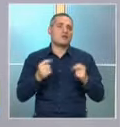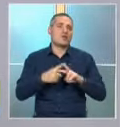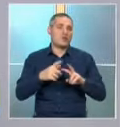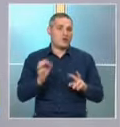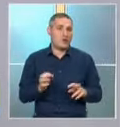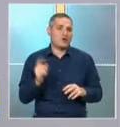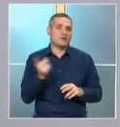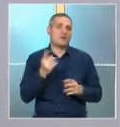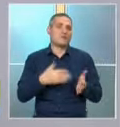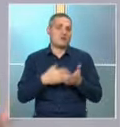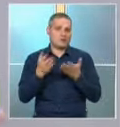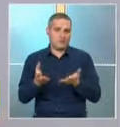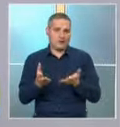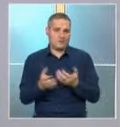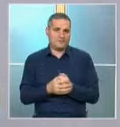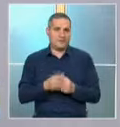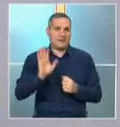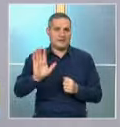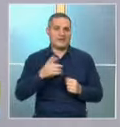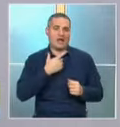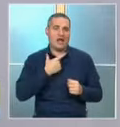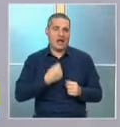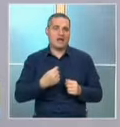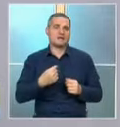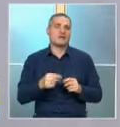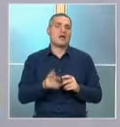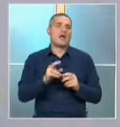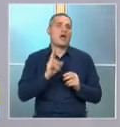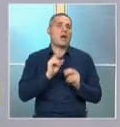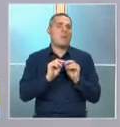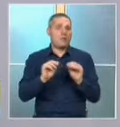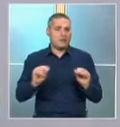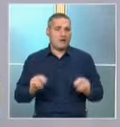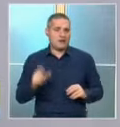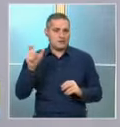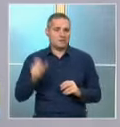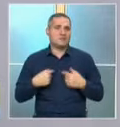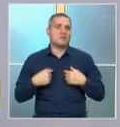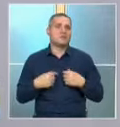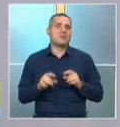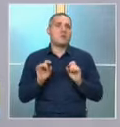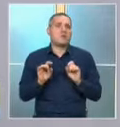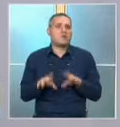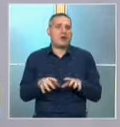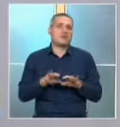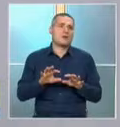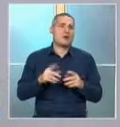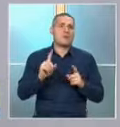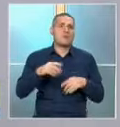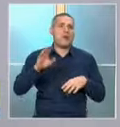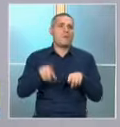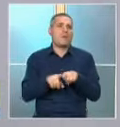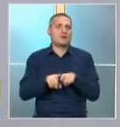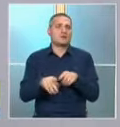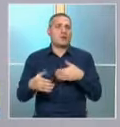но само заради това, че сме техния класен, техния преподавател и си позволяват, нали, да малко